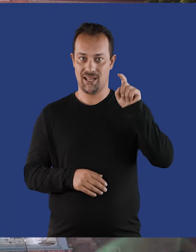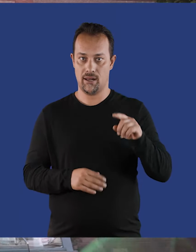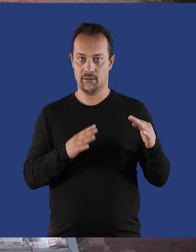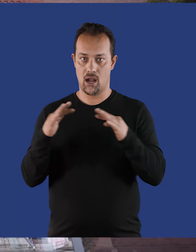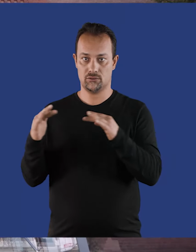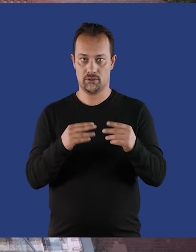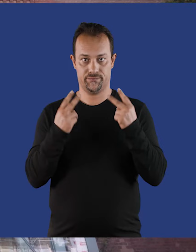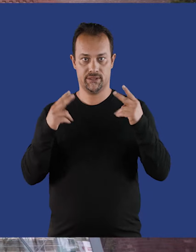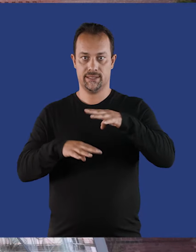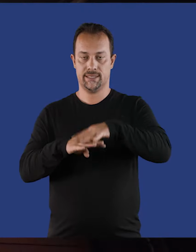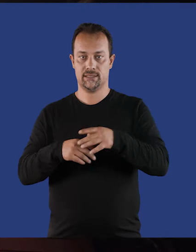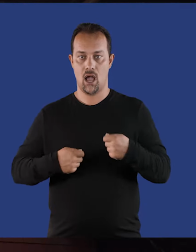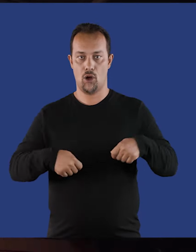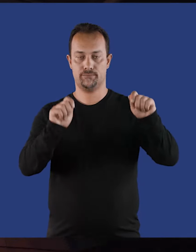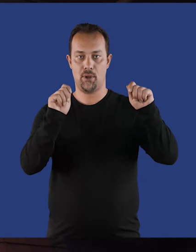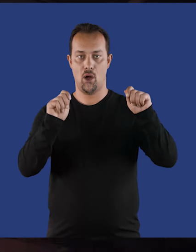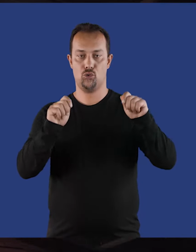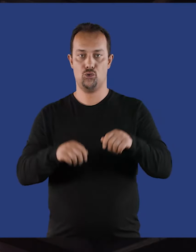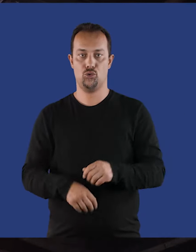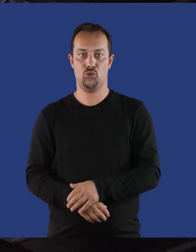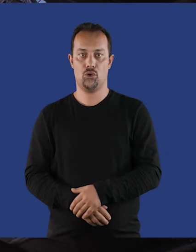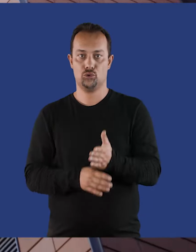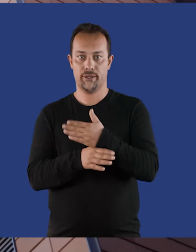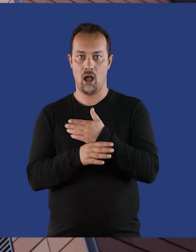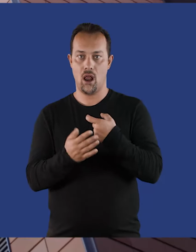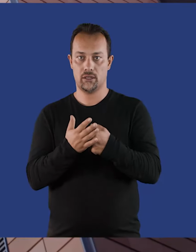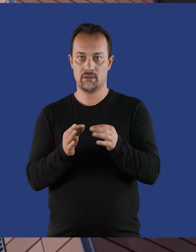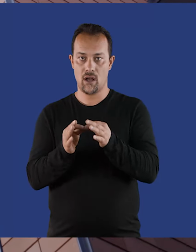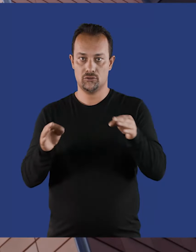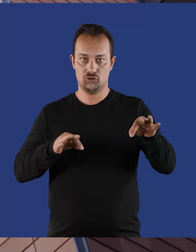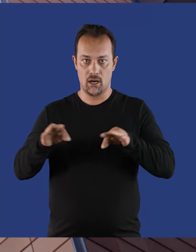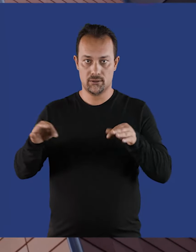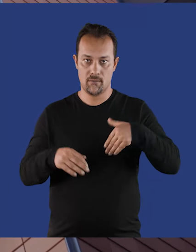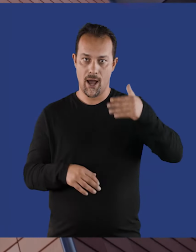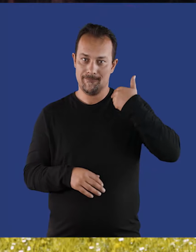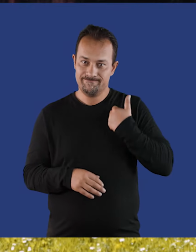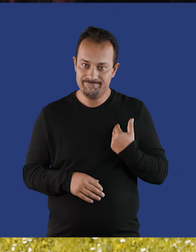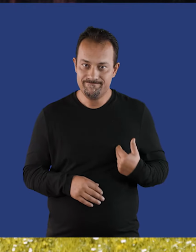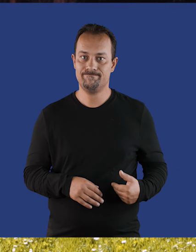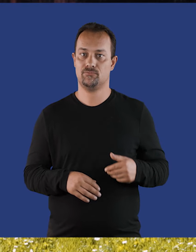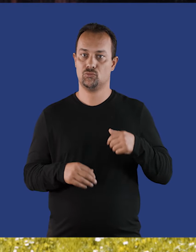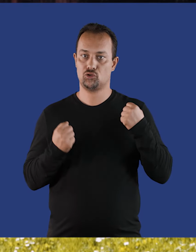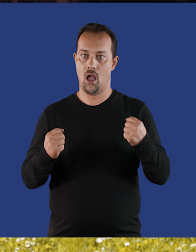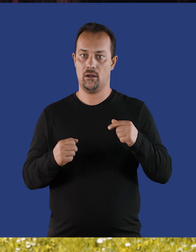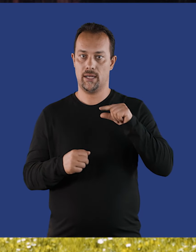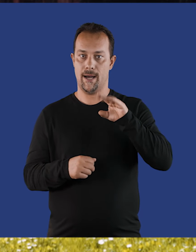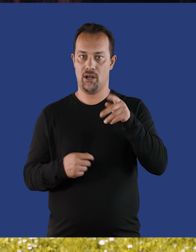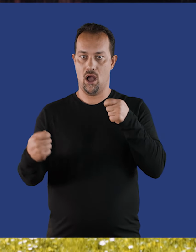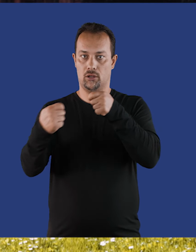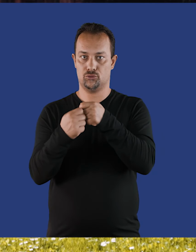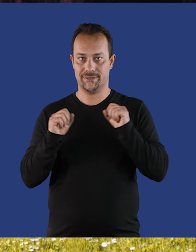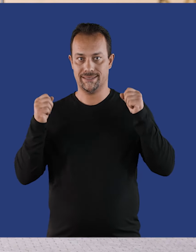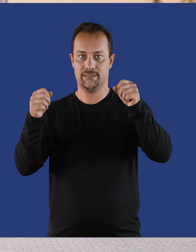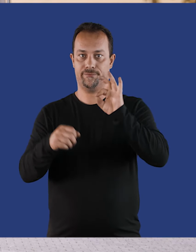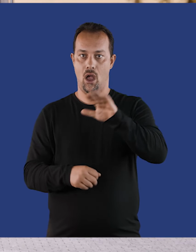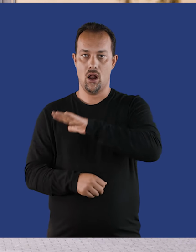Die Voraussetzung für diese digitalen Interaktionen ist der Breitbandausbau. Die Thüringer Glasfaserstrategie strebt Gigabit-Anschlüsse